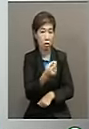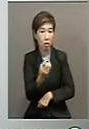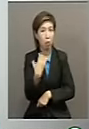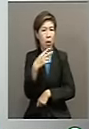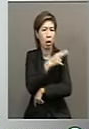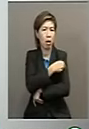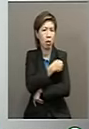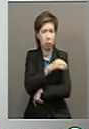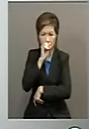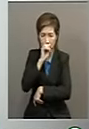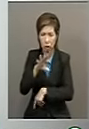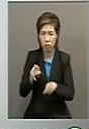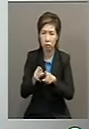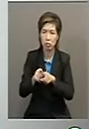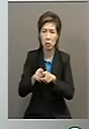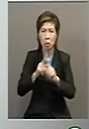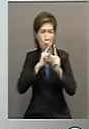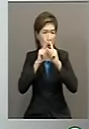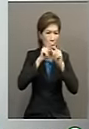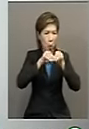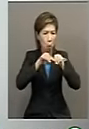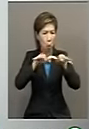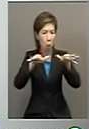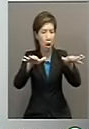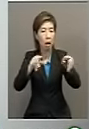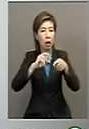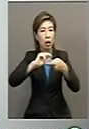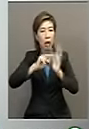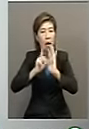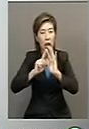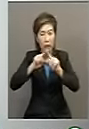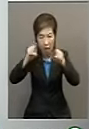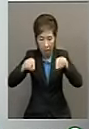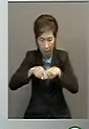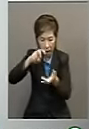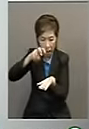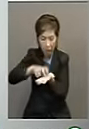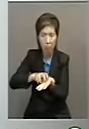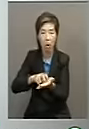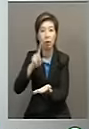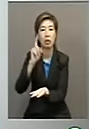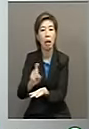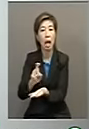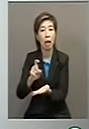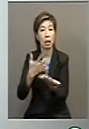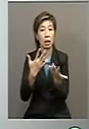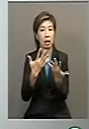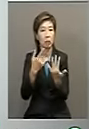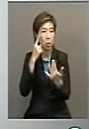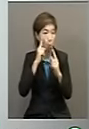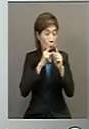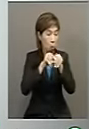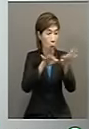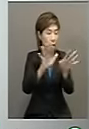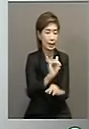ชันสูตรแล้วก็พูดกันออกไปเยอะมันคือใบรับรองการเสียชีวิตยังไม่อยากให้วิพากษ์วิจารณ์อะไรในวงกว้